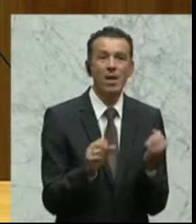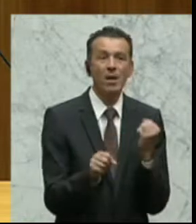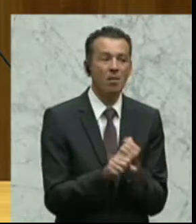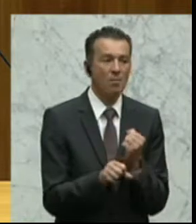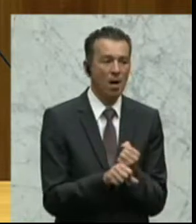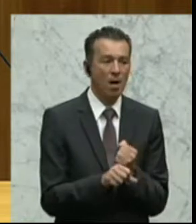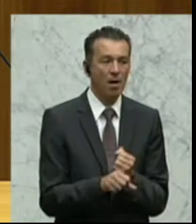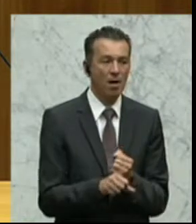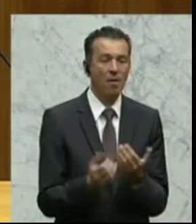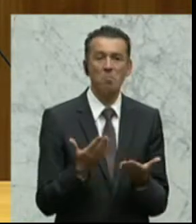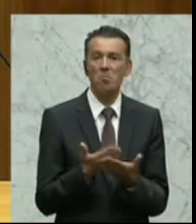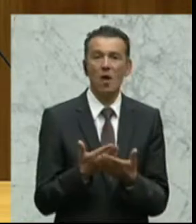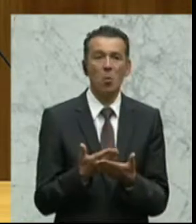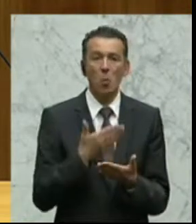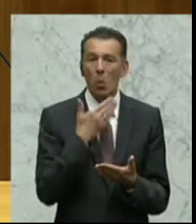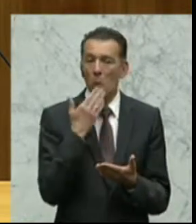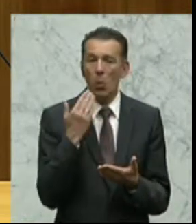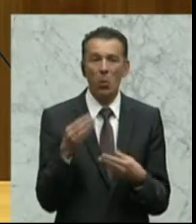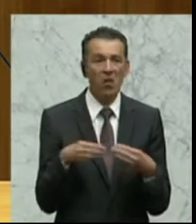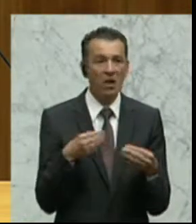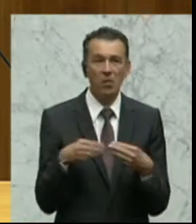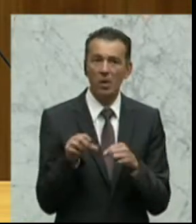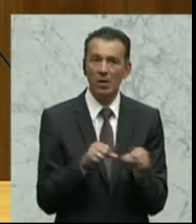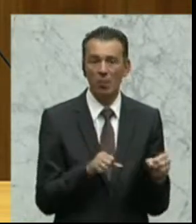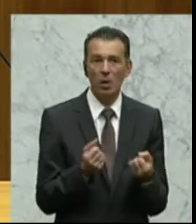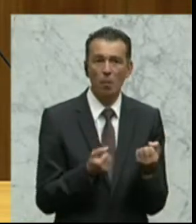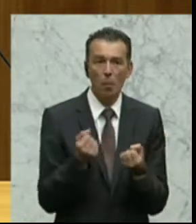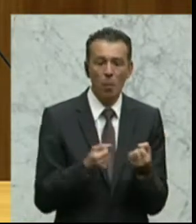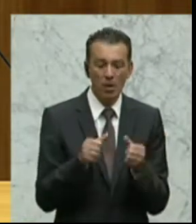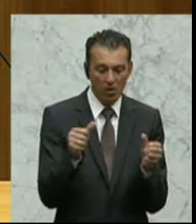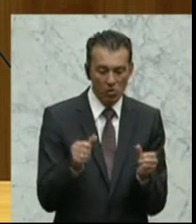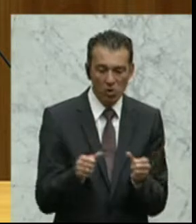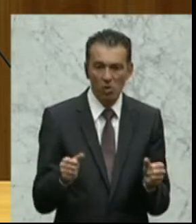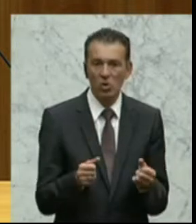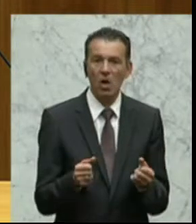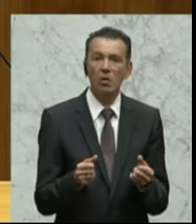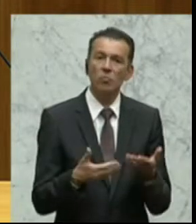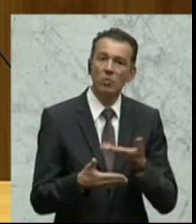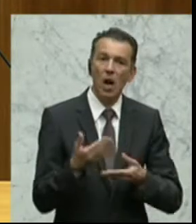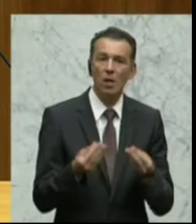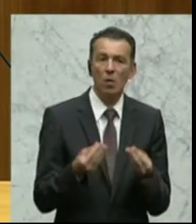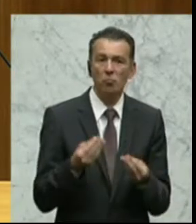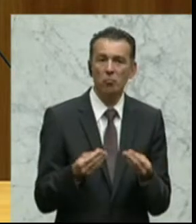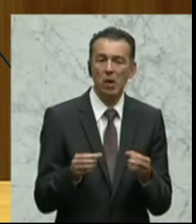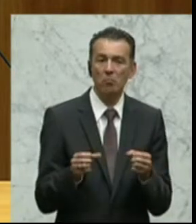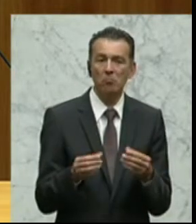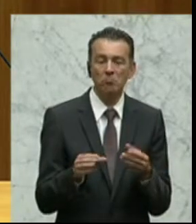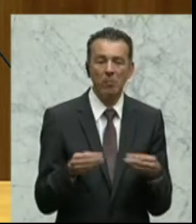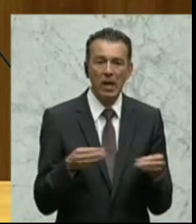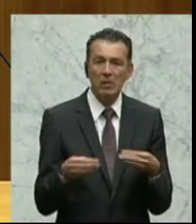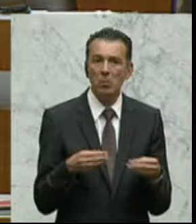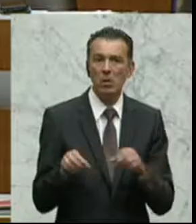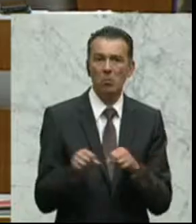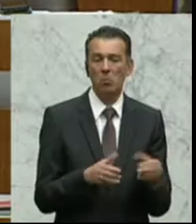Spielraum weg, dort wo politischer Gestaltungsspielraum und Handlungsspielraum notwendig wäre. Der Gesamtaufwand